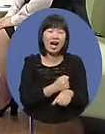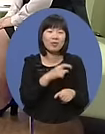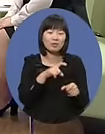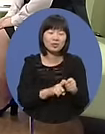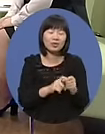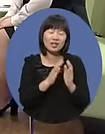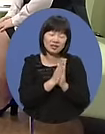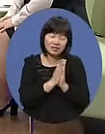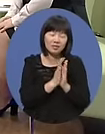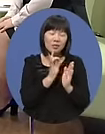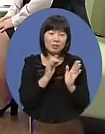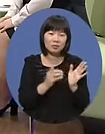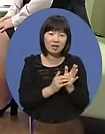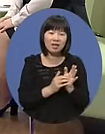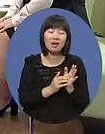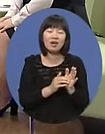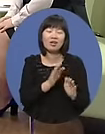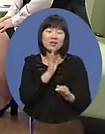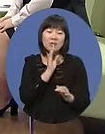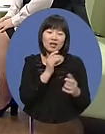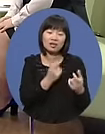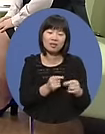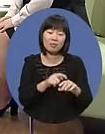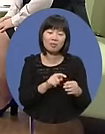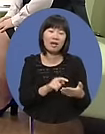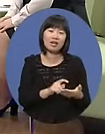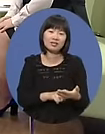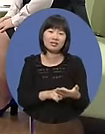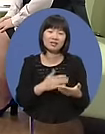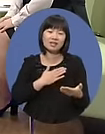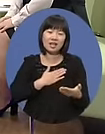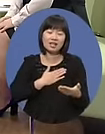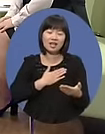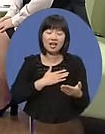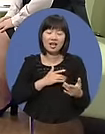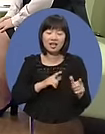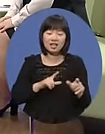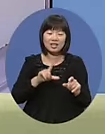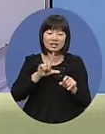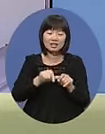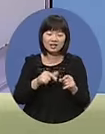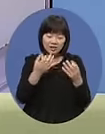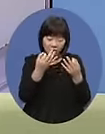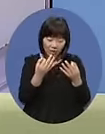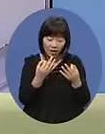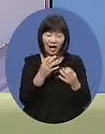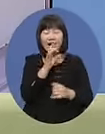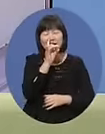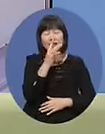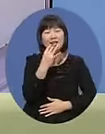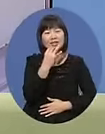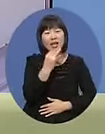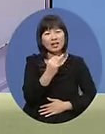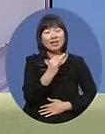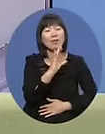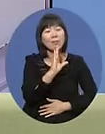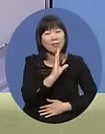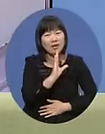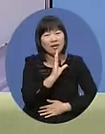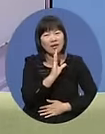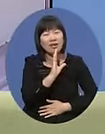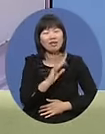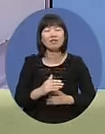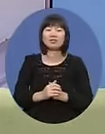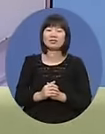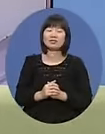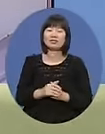많이 듣는 거는 네. 그거였지 정말 그런 마음은 네. 제가 살아놓고 보니까 안 되는 거예요. 안 되는 게 당연한 거예요. 네, 안 되는 게 당연한 거를 네.